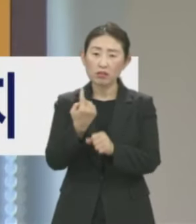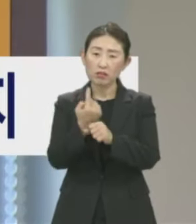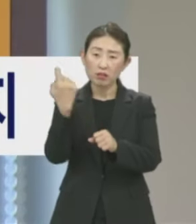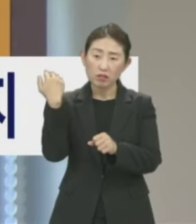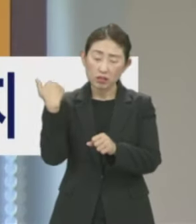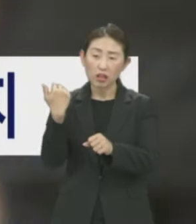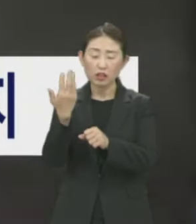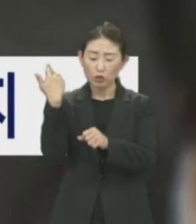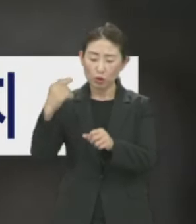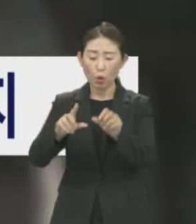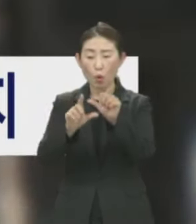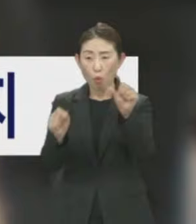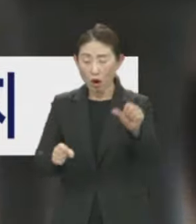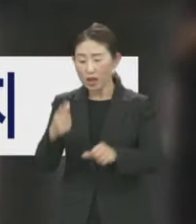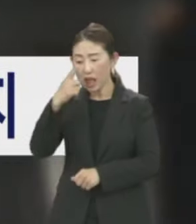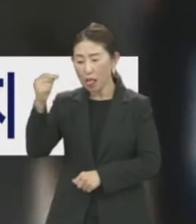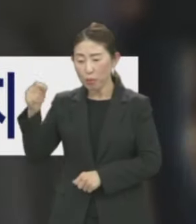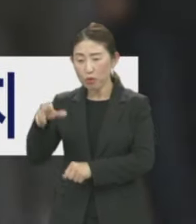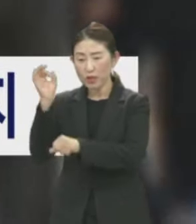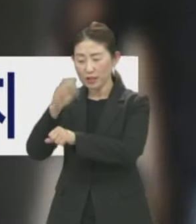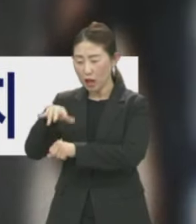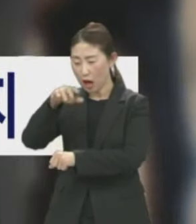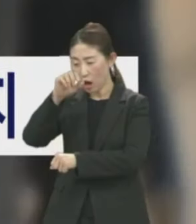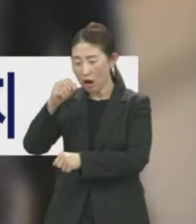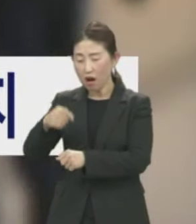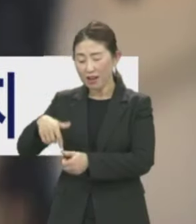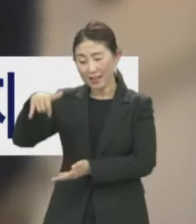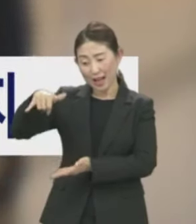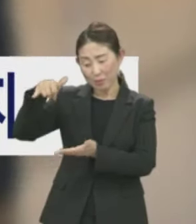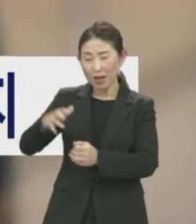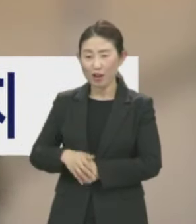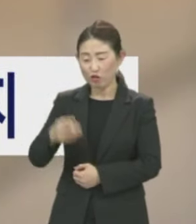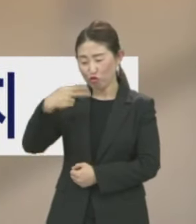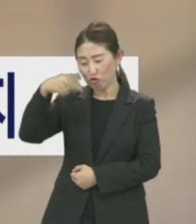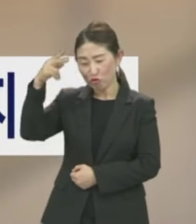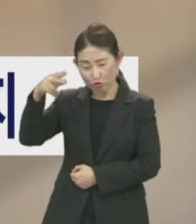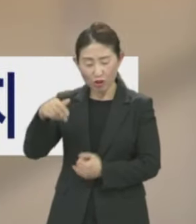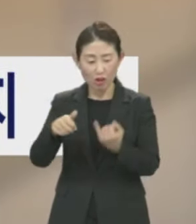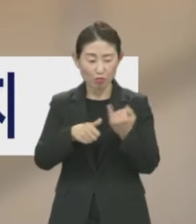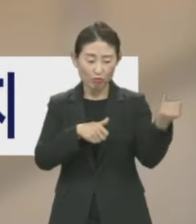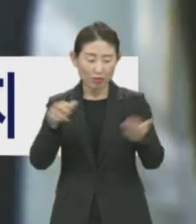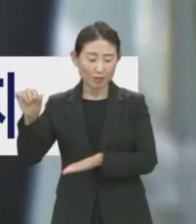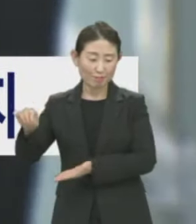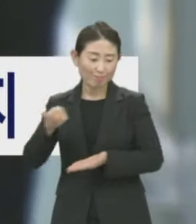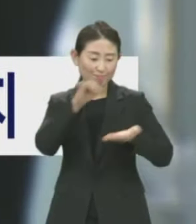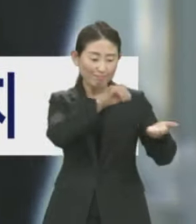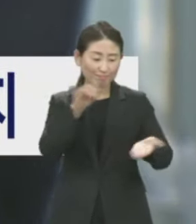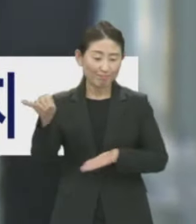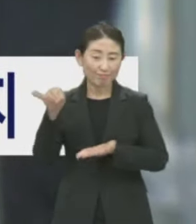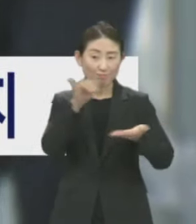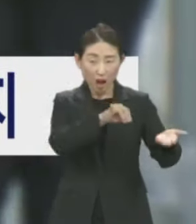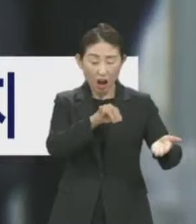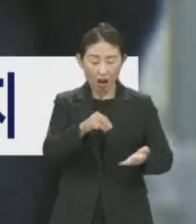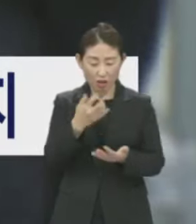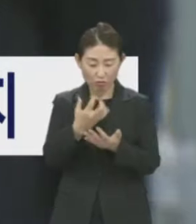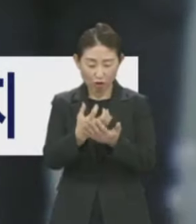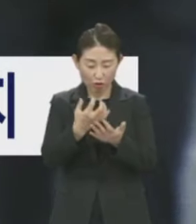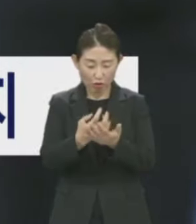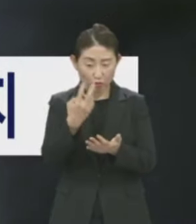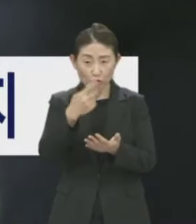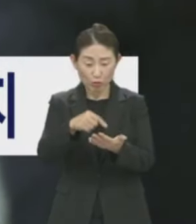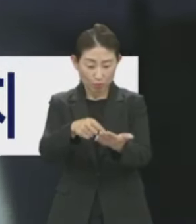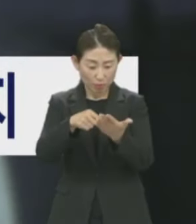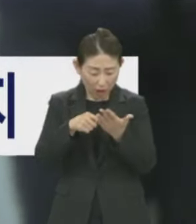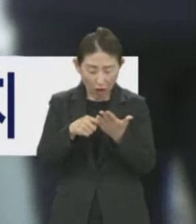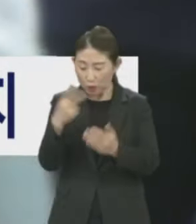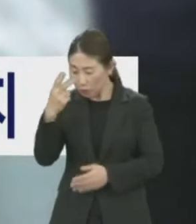5월 일본에서 구입한 명품백과 고급수를 김기웅 서천군수 아내에게 전달했다는 진정서를 토대로 수사를